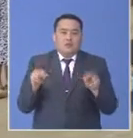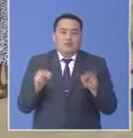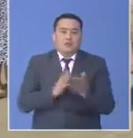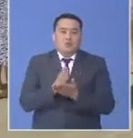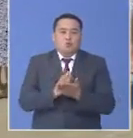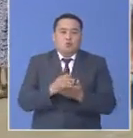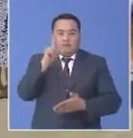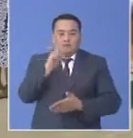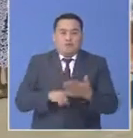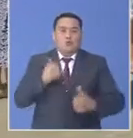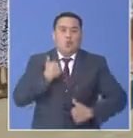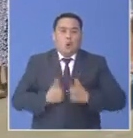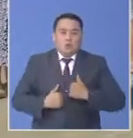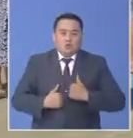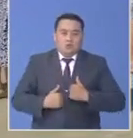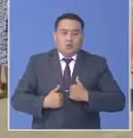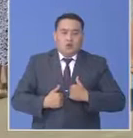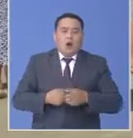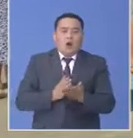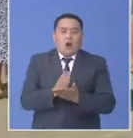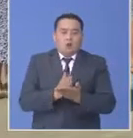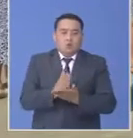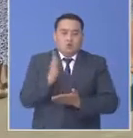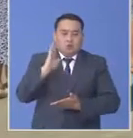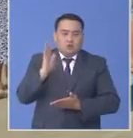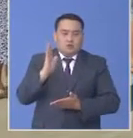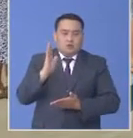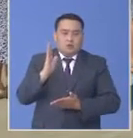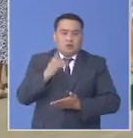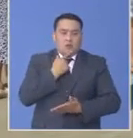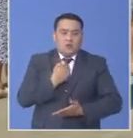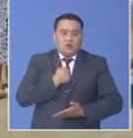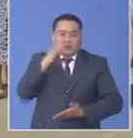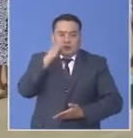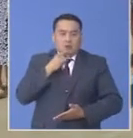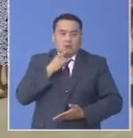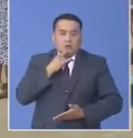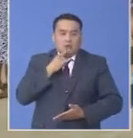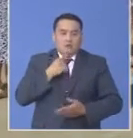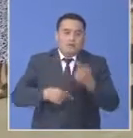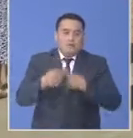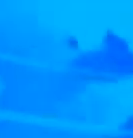Ну, надеемся, что он с гордостью отслужит в вооруженных силах Республики Казахстан и